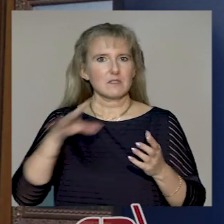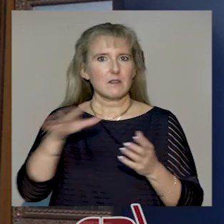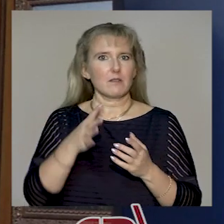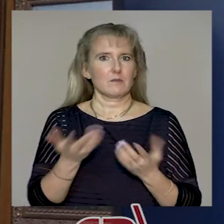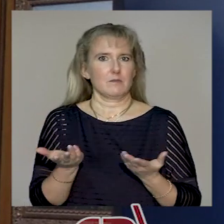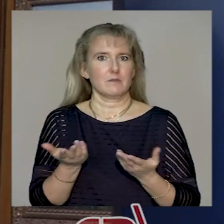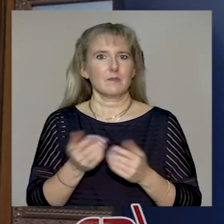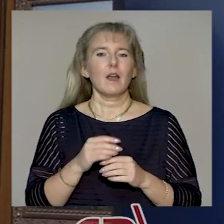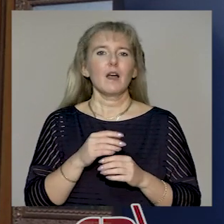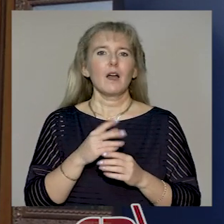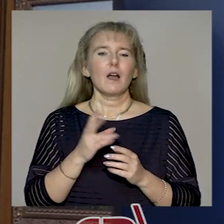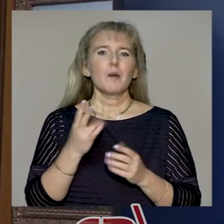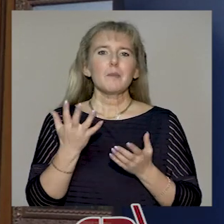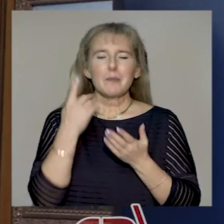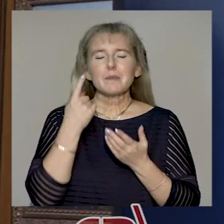странные.